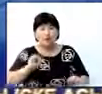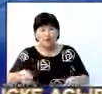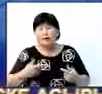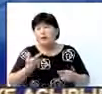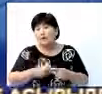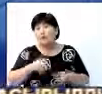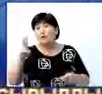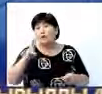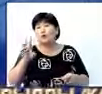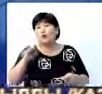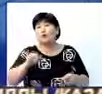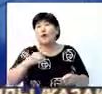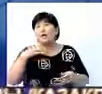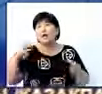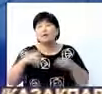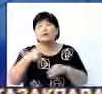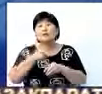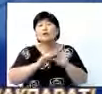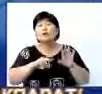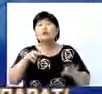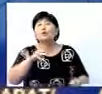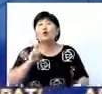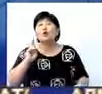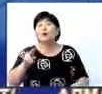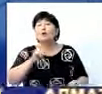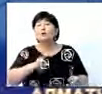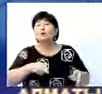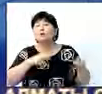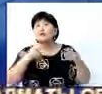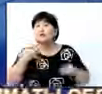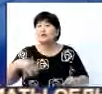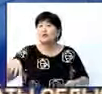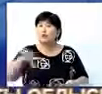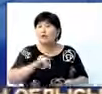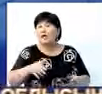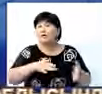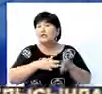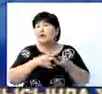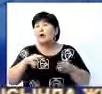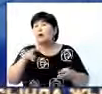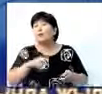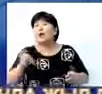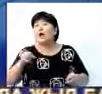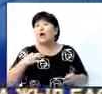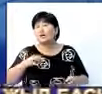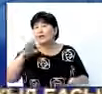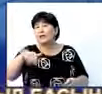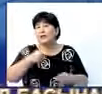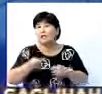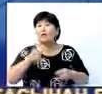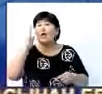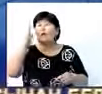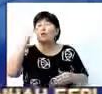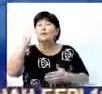Нұр Отан партиясы төрағасының бірінші орынбасары Мұхтар Құл-Мұхаммед жұмыс сапарымен Сыр өңіріне келді. Сапар аясында Мұхтар Абрарұлы елбасының